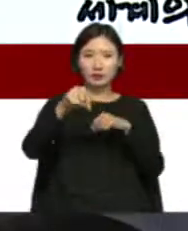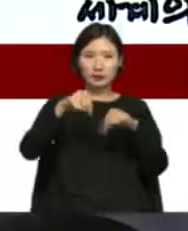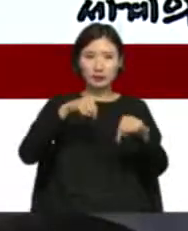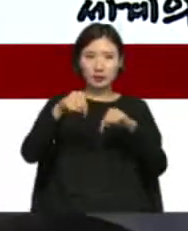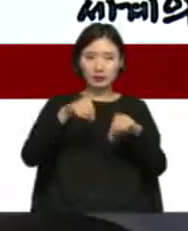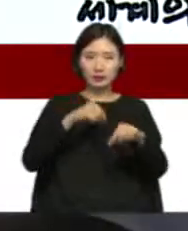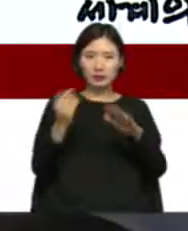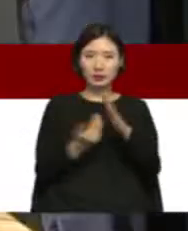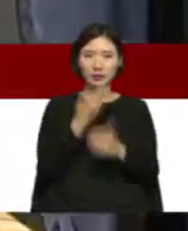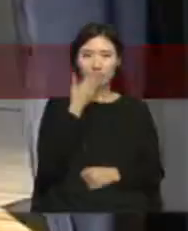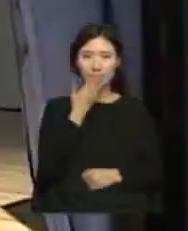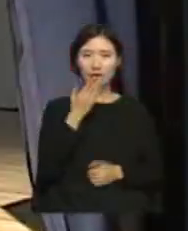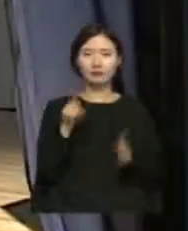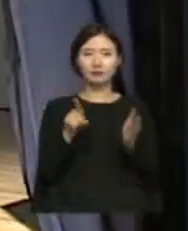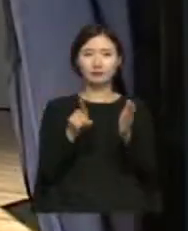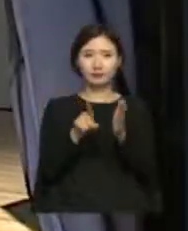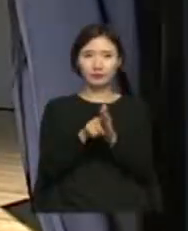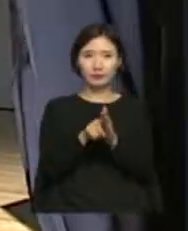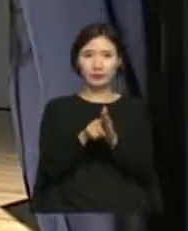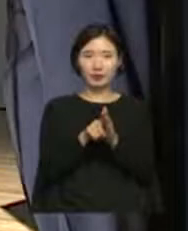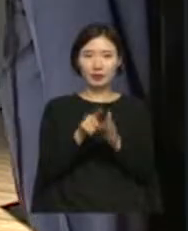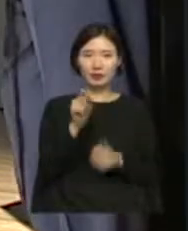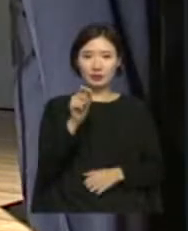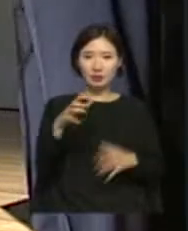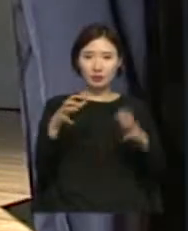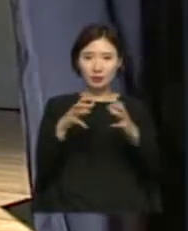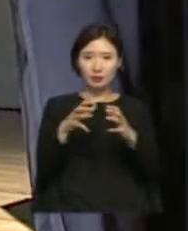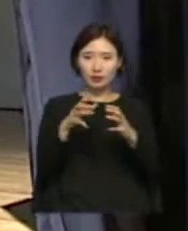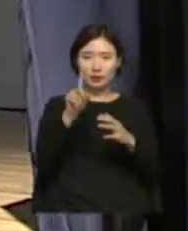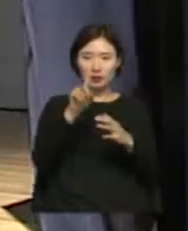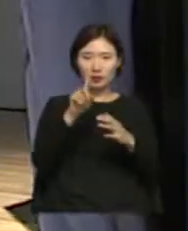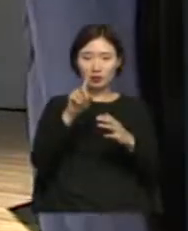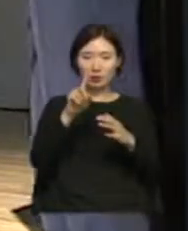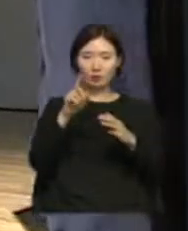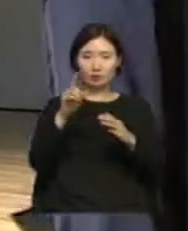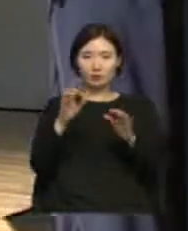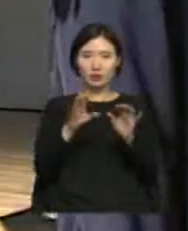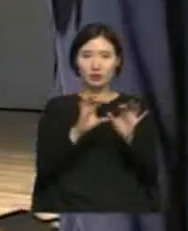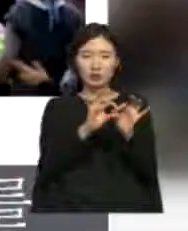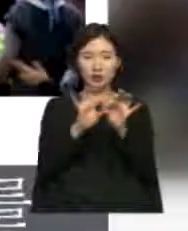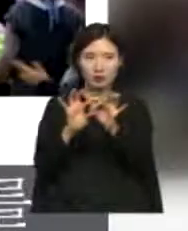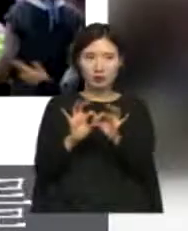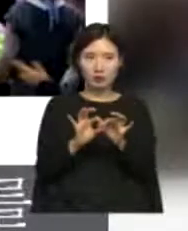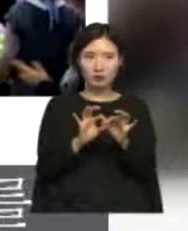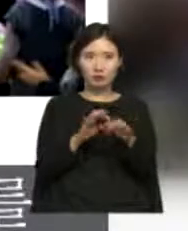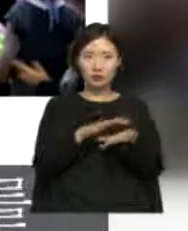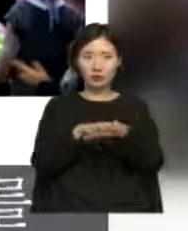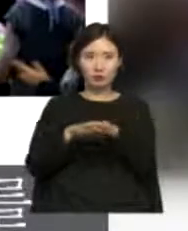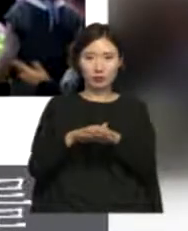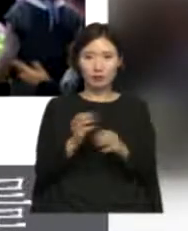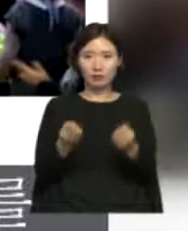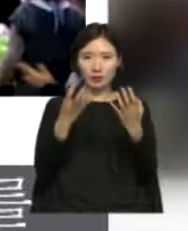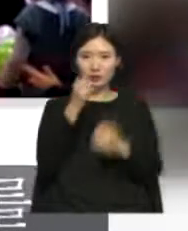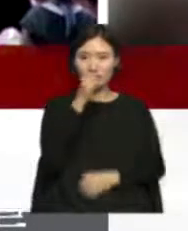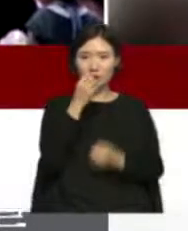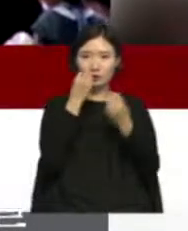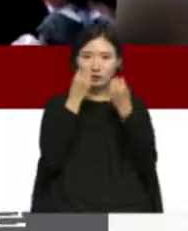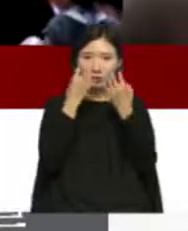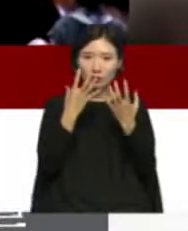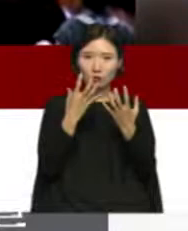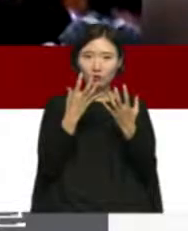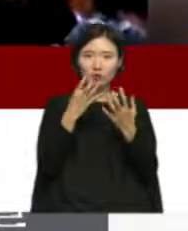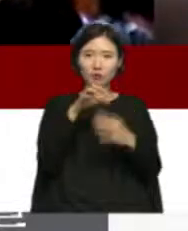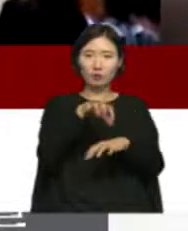거라고 믿습니다. 소모임을 하나로 이어주는 네트워크 파티도 있습니다. 새로 생긴 마을 모임과